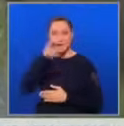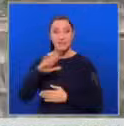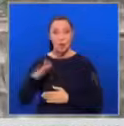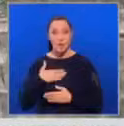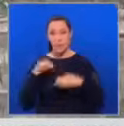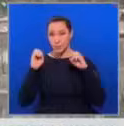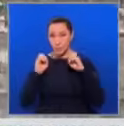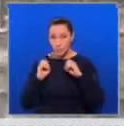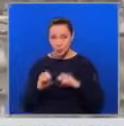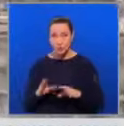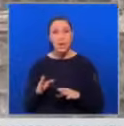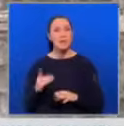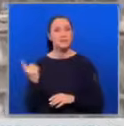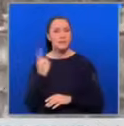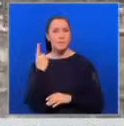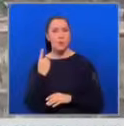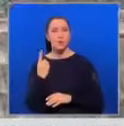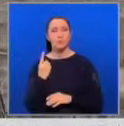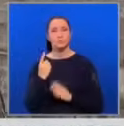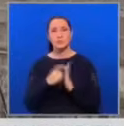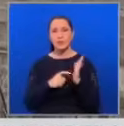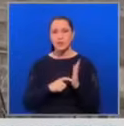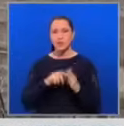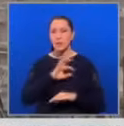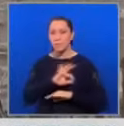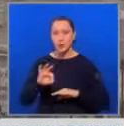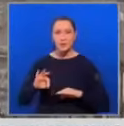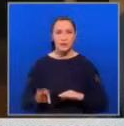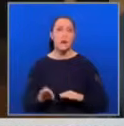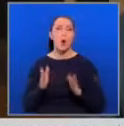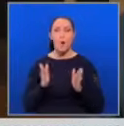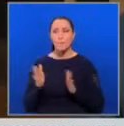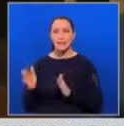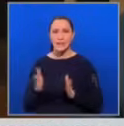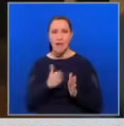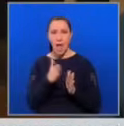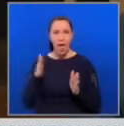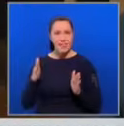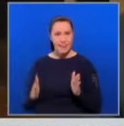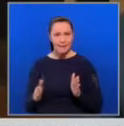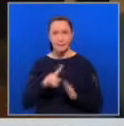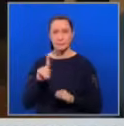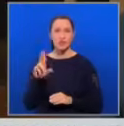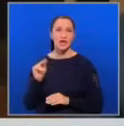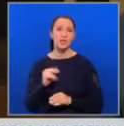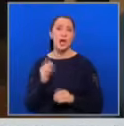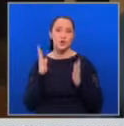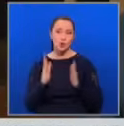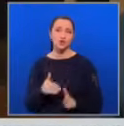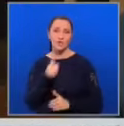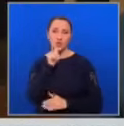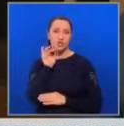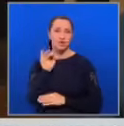пропуснати още при самото задание за проектиране определени етапи не може да се каже категорично че водата ще